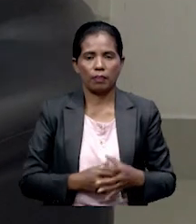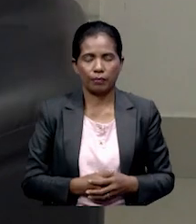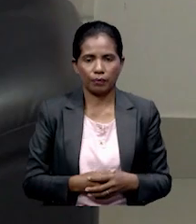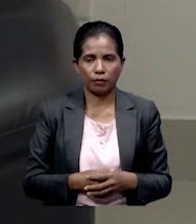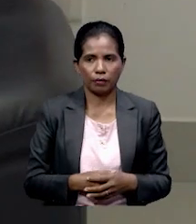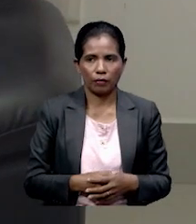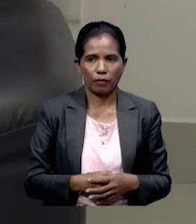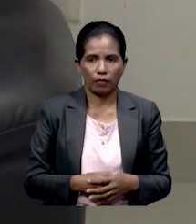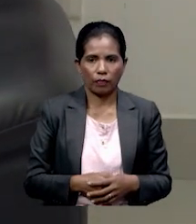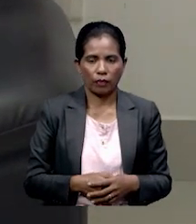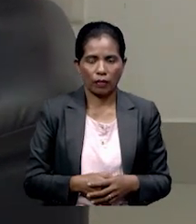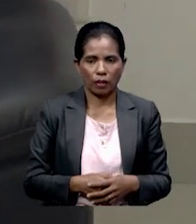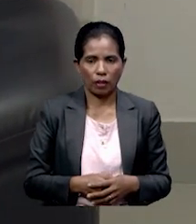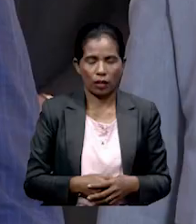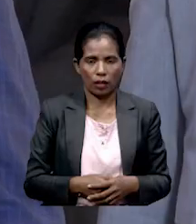Kuali kono ba